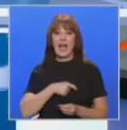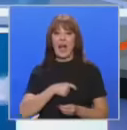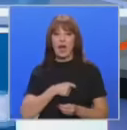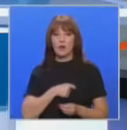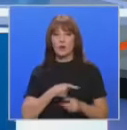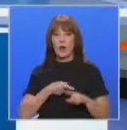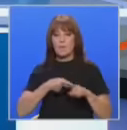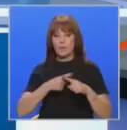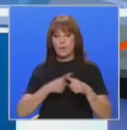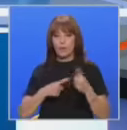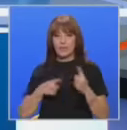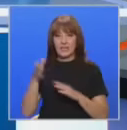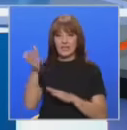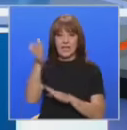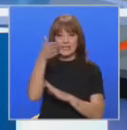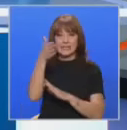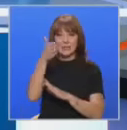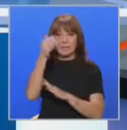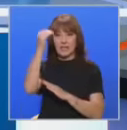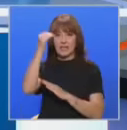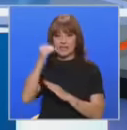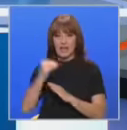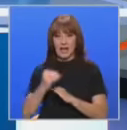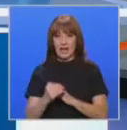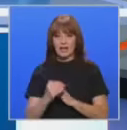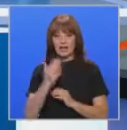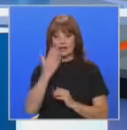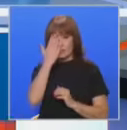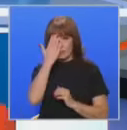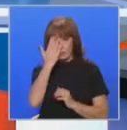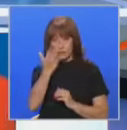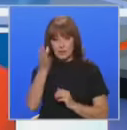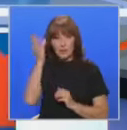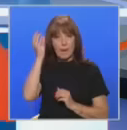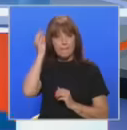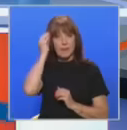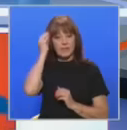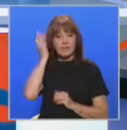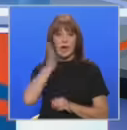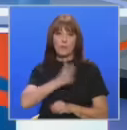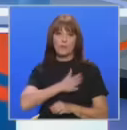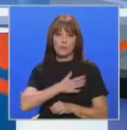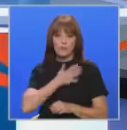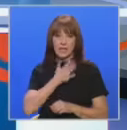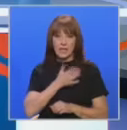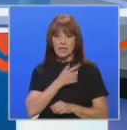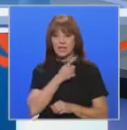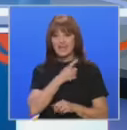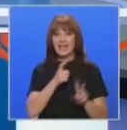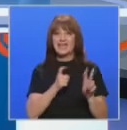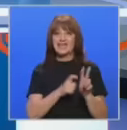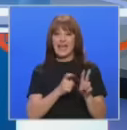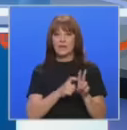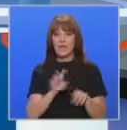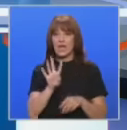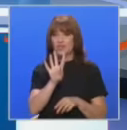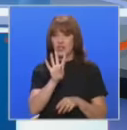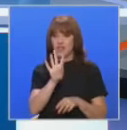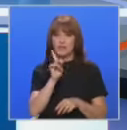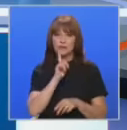наполовина свалени национални флагове почитаме днес паметта на загиналите при водното бедствие в Царево. Четирима души